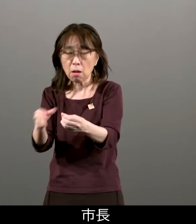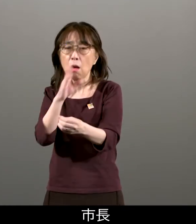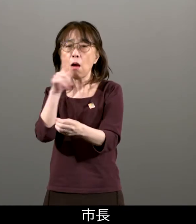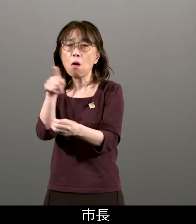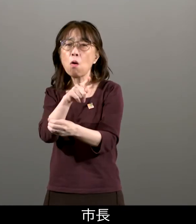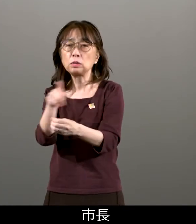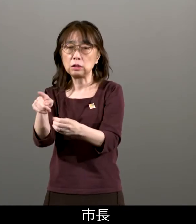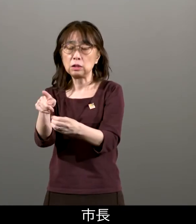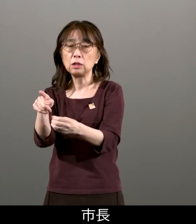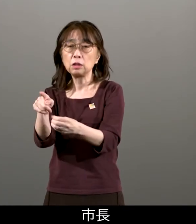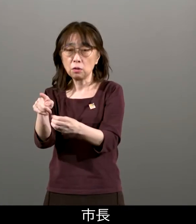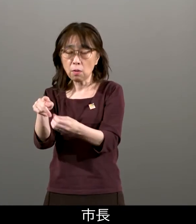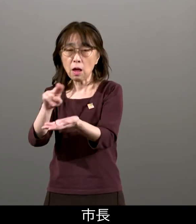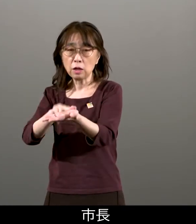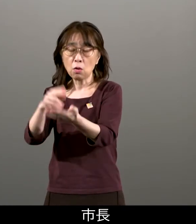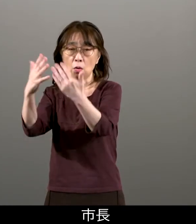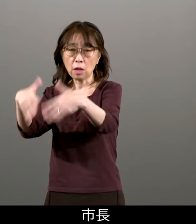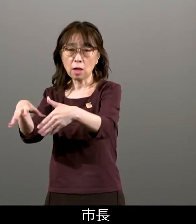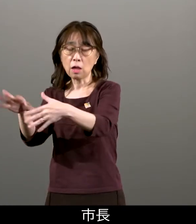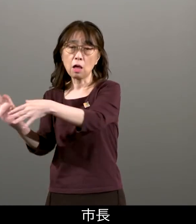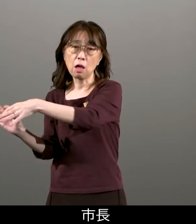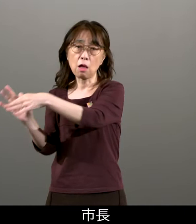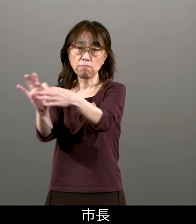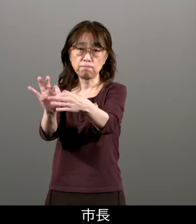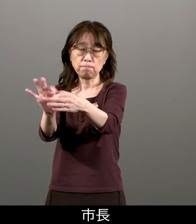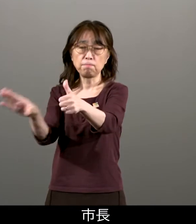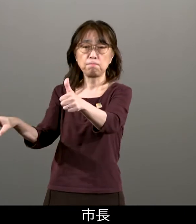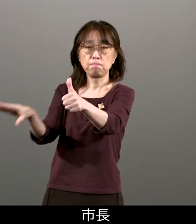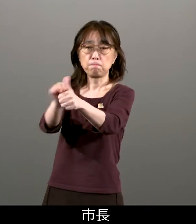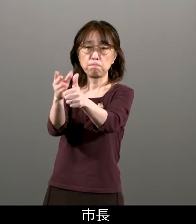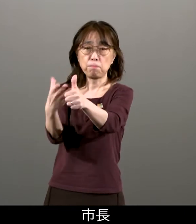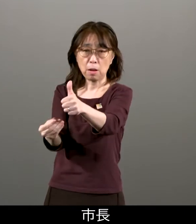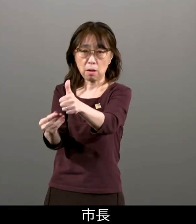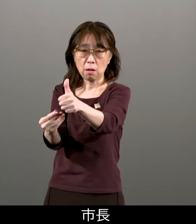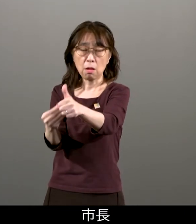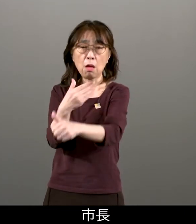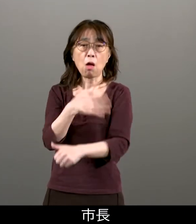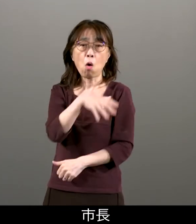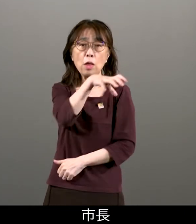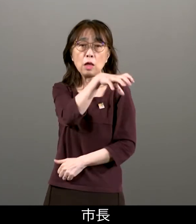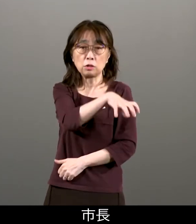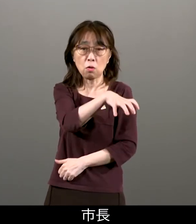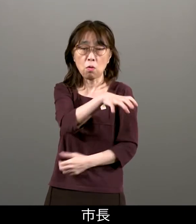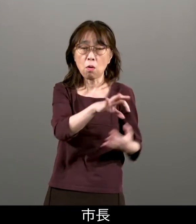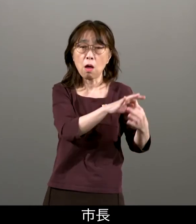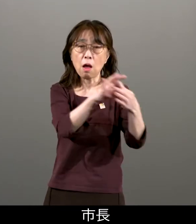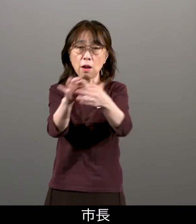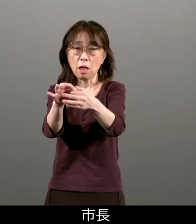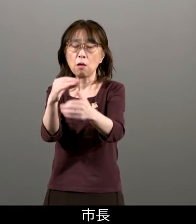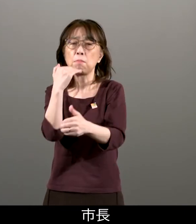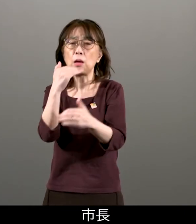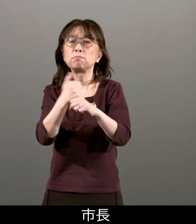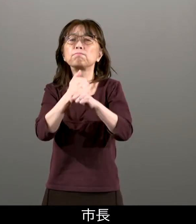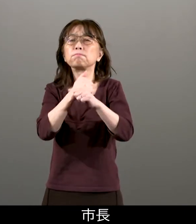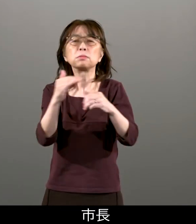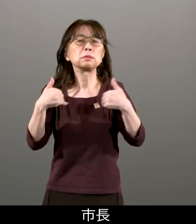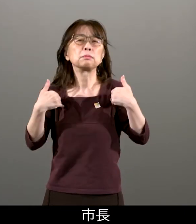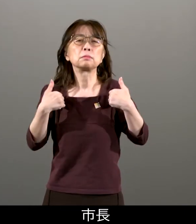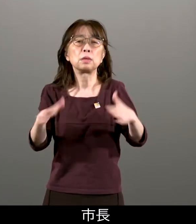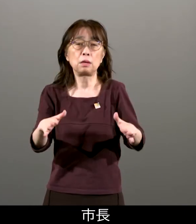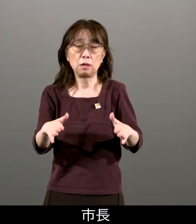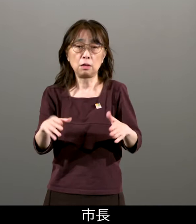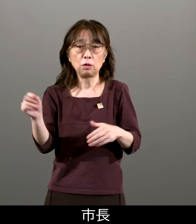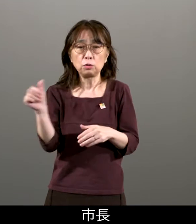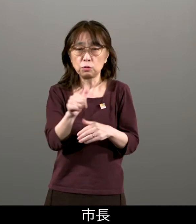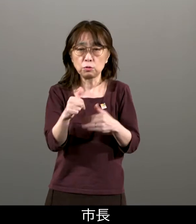から結果連絡を受けた後にですね、保健所からの連絡を待つことなく迅速に療養等を開